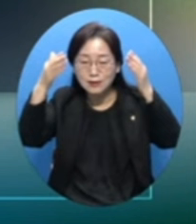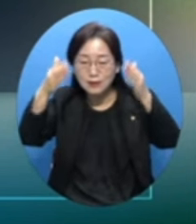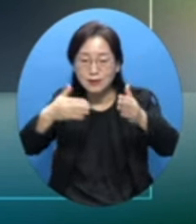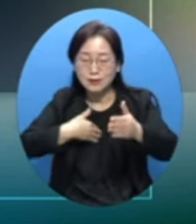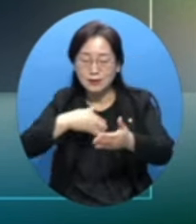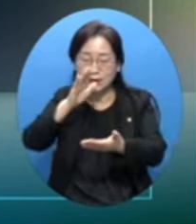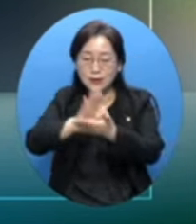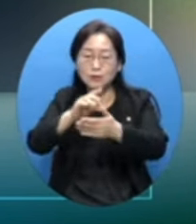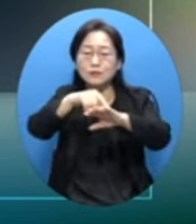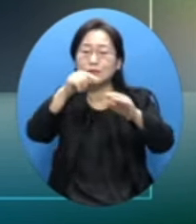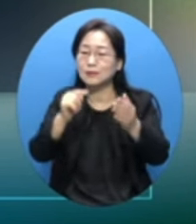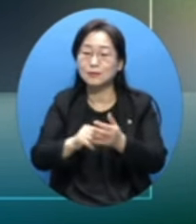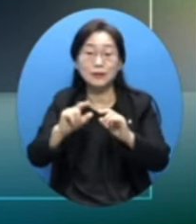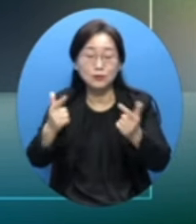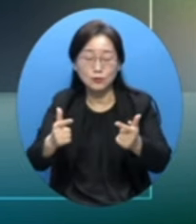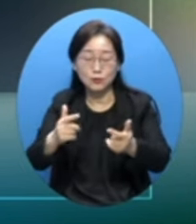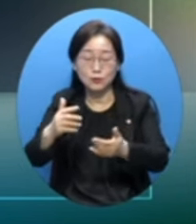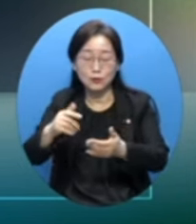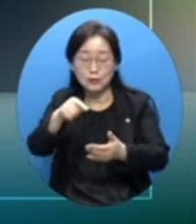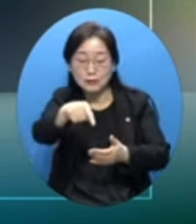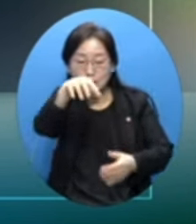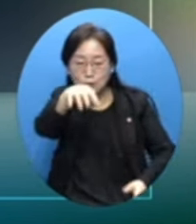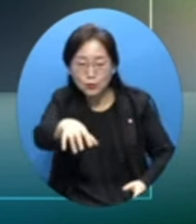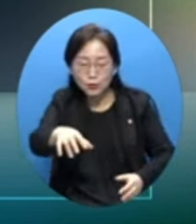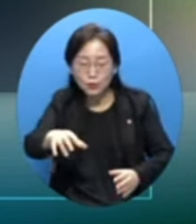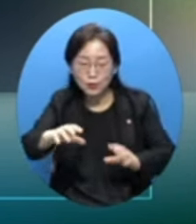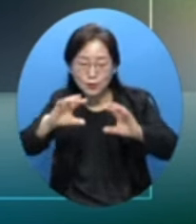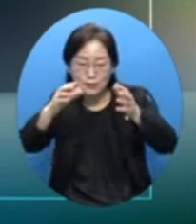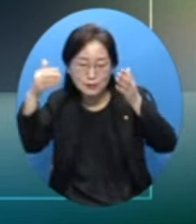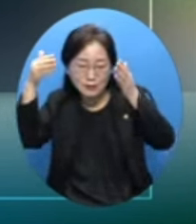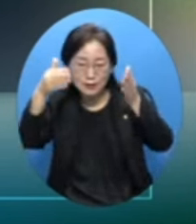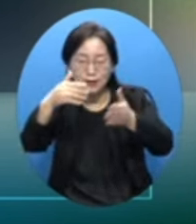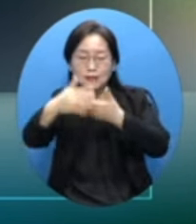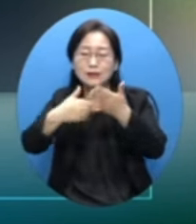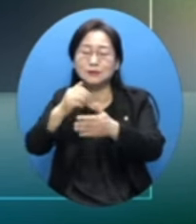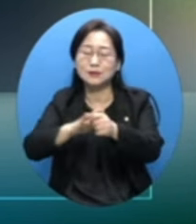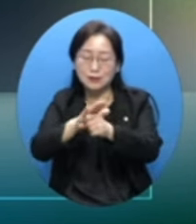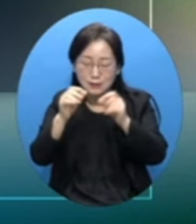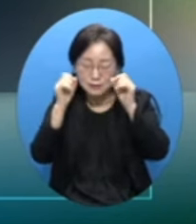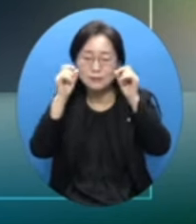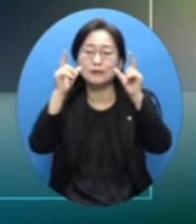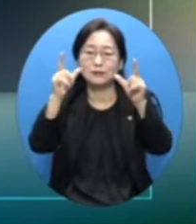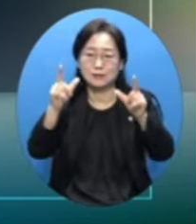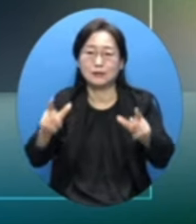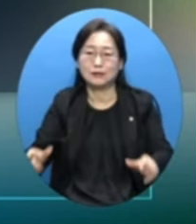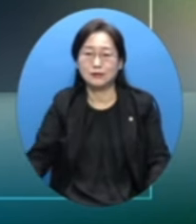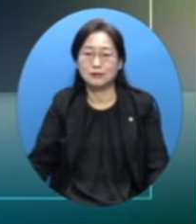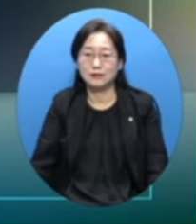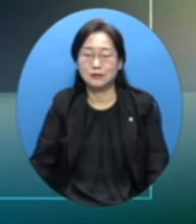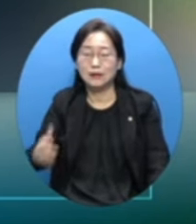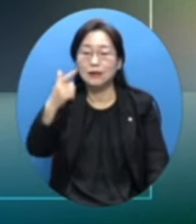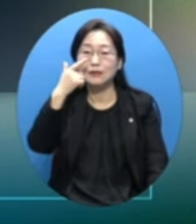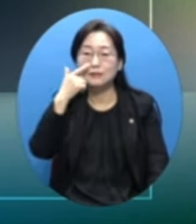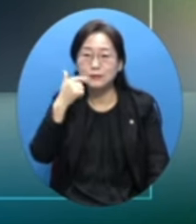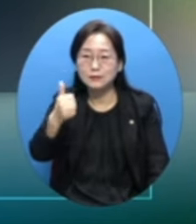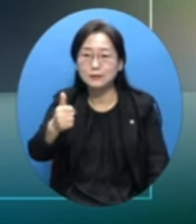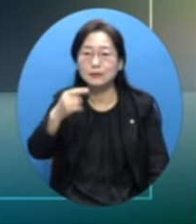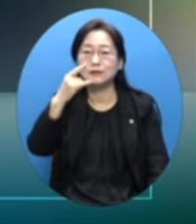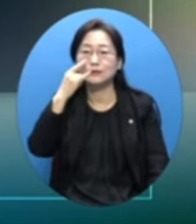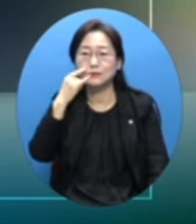열정이 아니라 조선을 향한 하나님의 사랑이라는 것을 알게 되었습니다 아버지